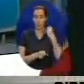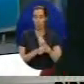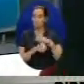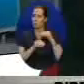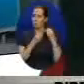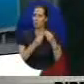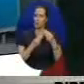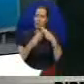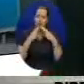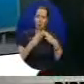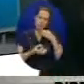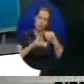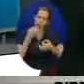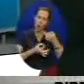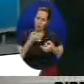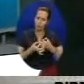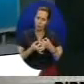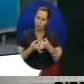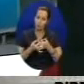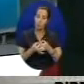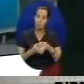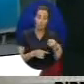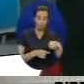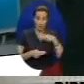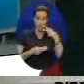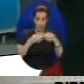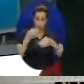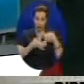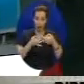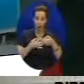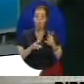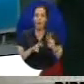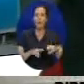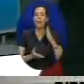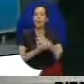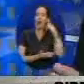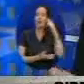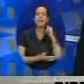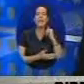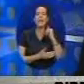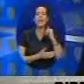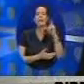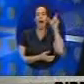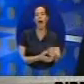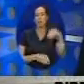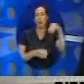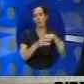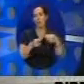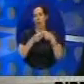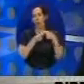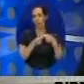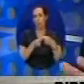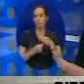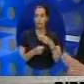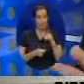יכולים לתת לו לענות על השאלון הזה, ומשם אנחנו יכולים ללבק. כבר לדעת איזה טיפוס הוא יהיה פה בארגון שלנו.